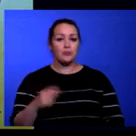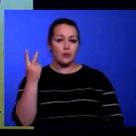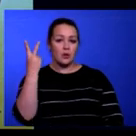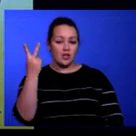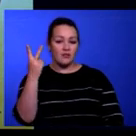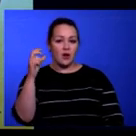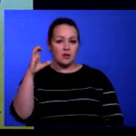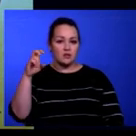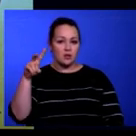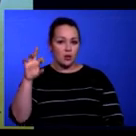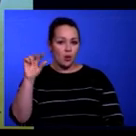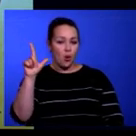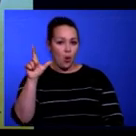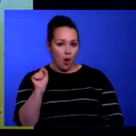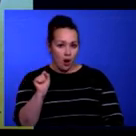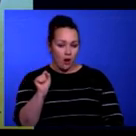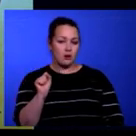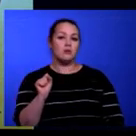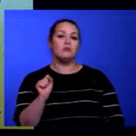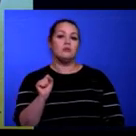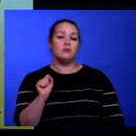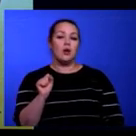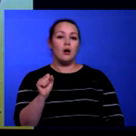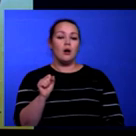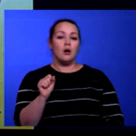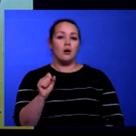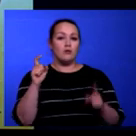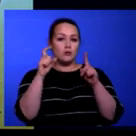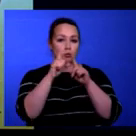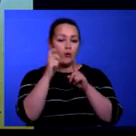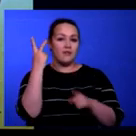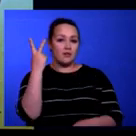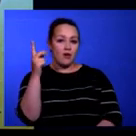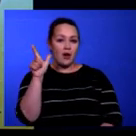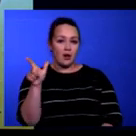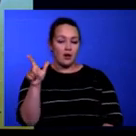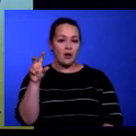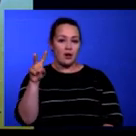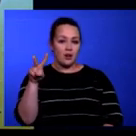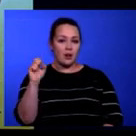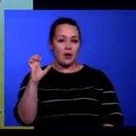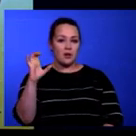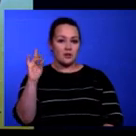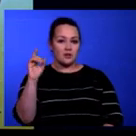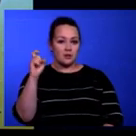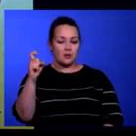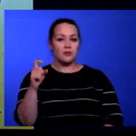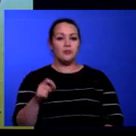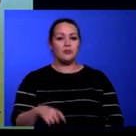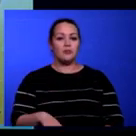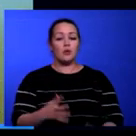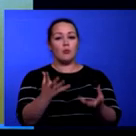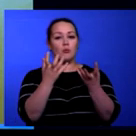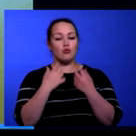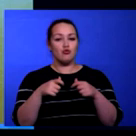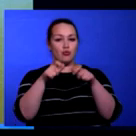два слога так как в слове 2 властных мы получили билетик и теперь